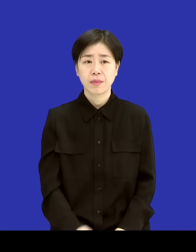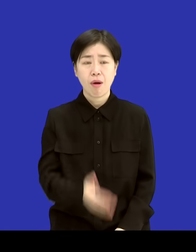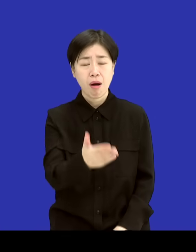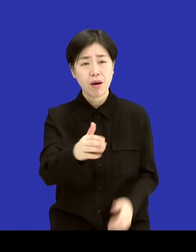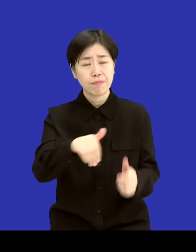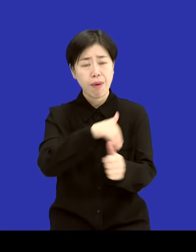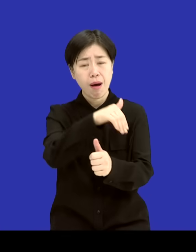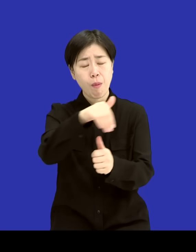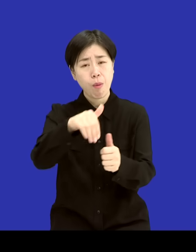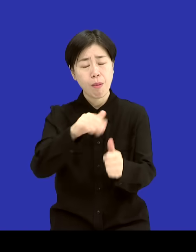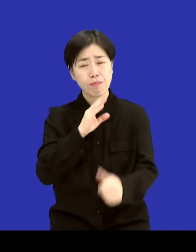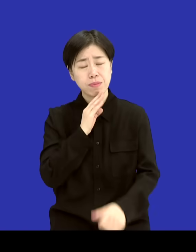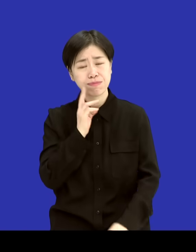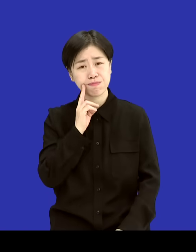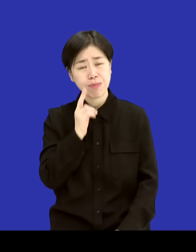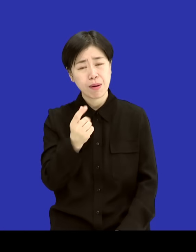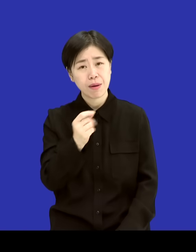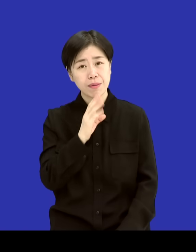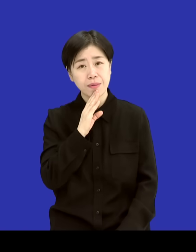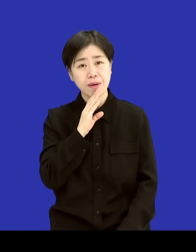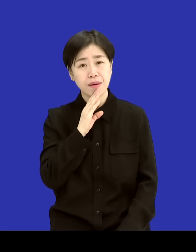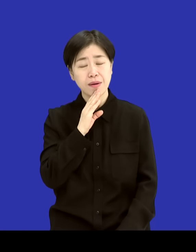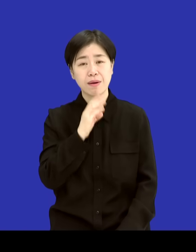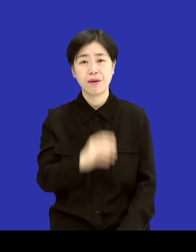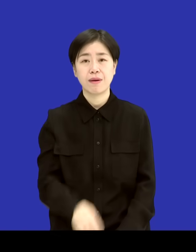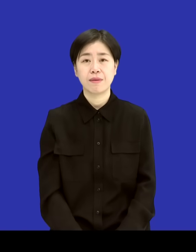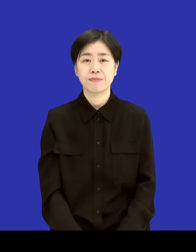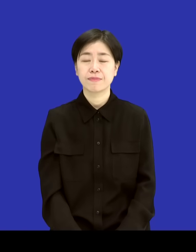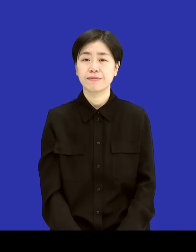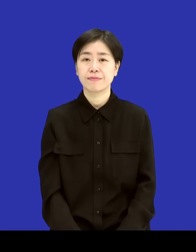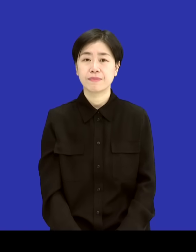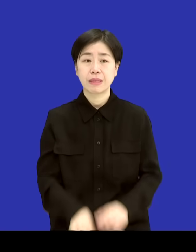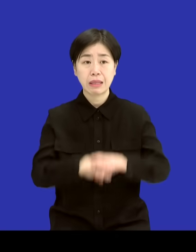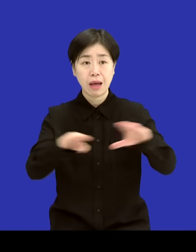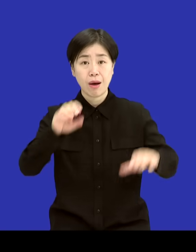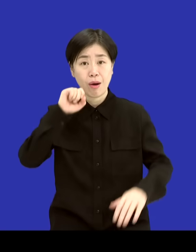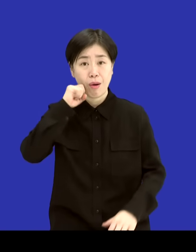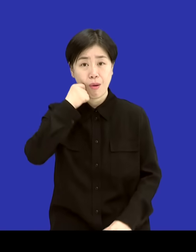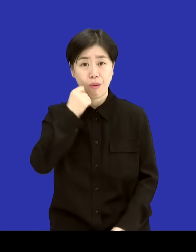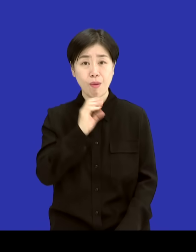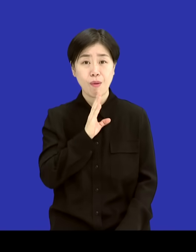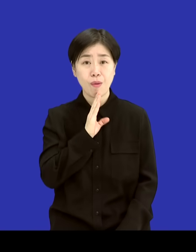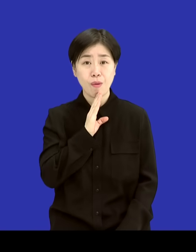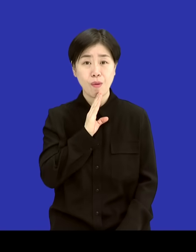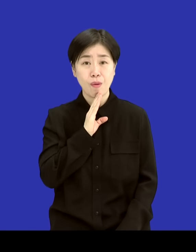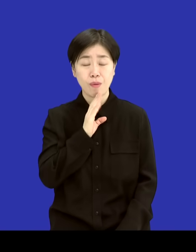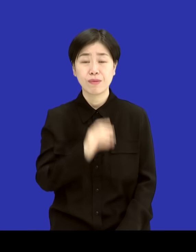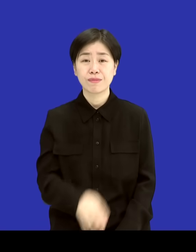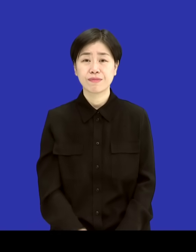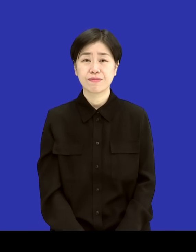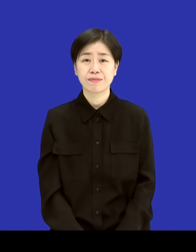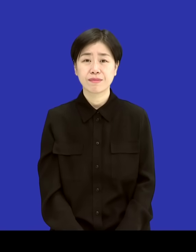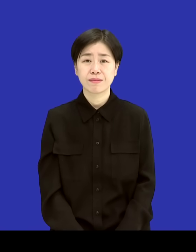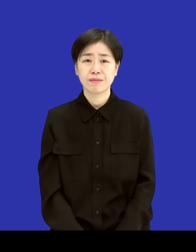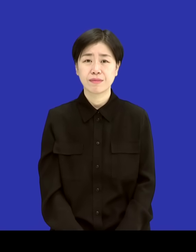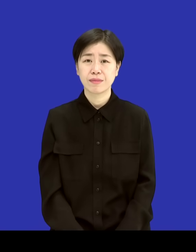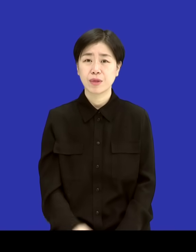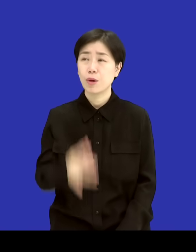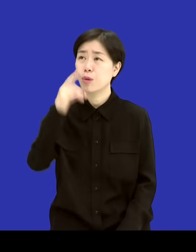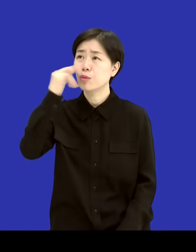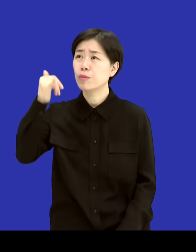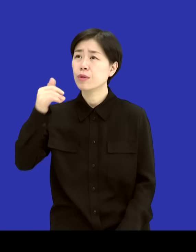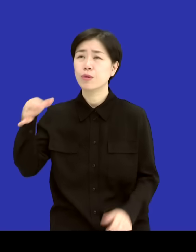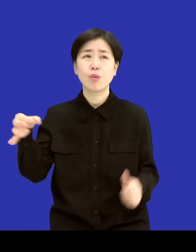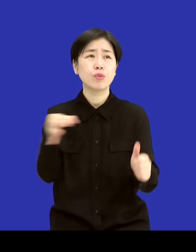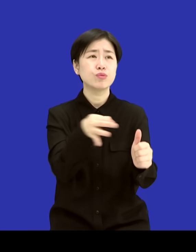저러지도 맞아요. 못하는 상황에 네. 사실 어떻게 보면 그러니까 조금만 좀 도움을 주셔서 졸업하고 갔으면 좋았을 텐데 뭐 근데